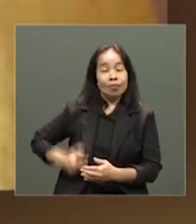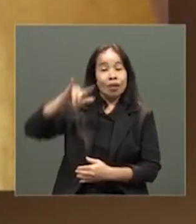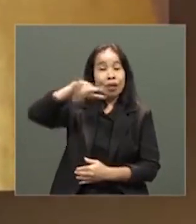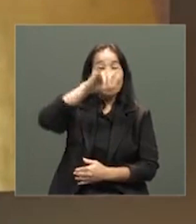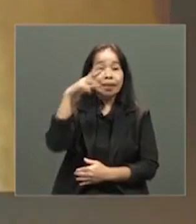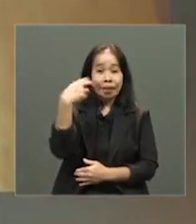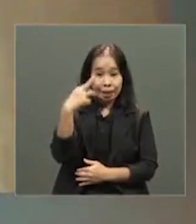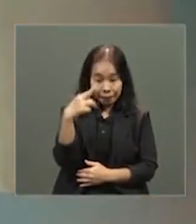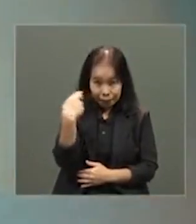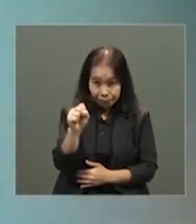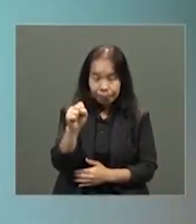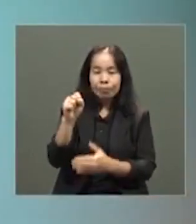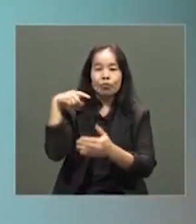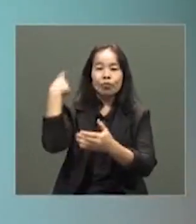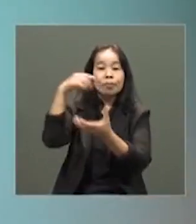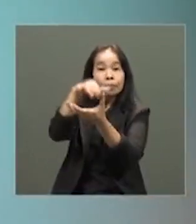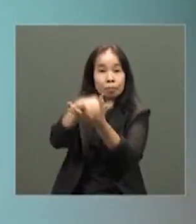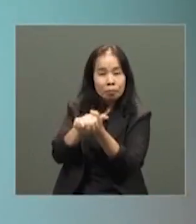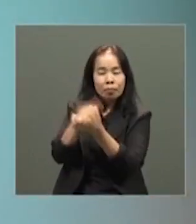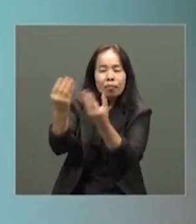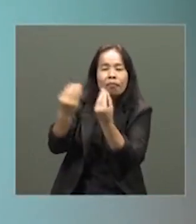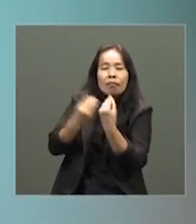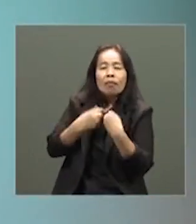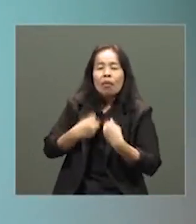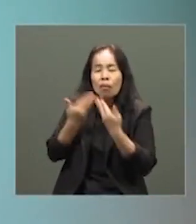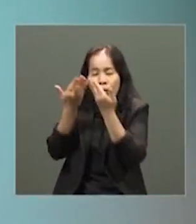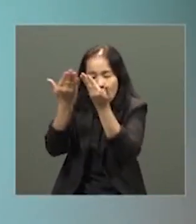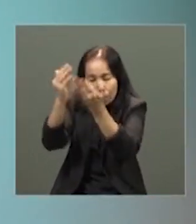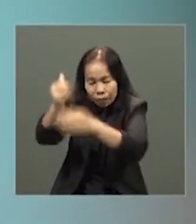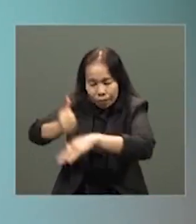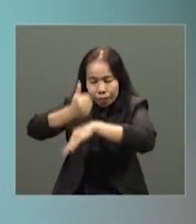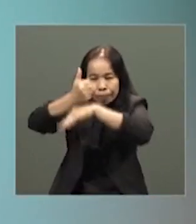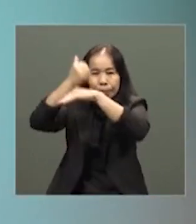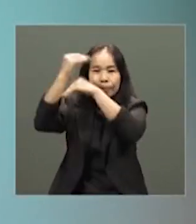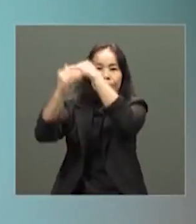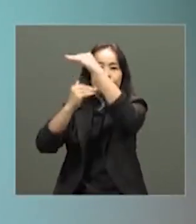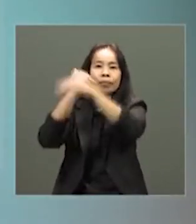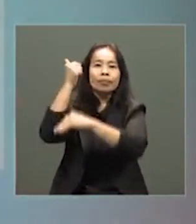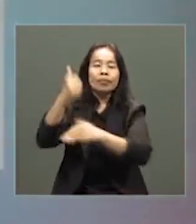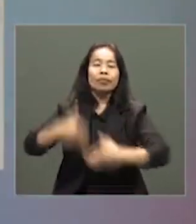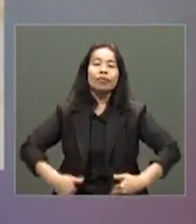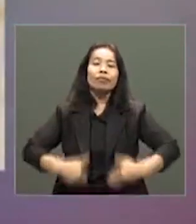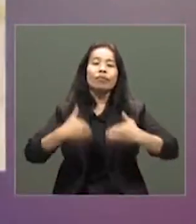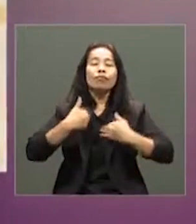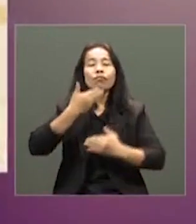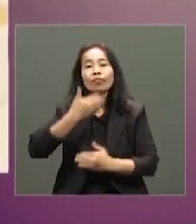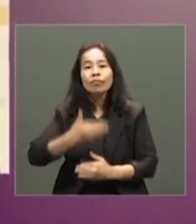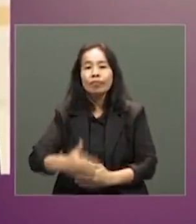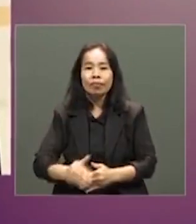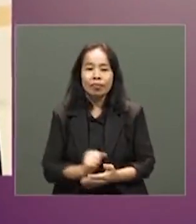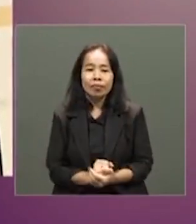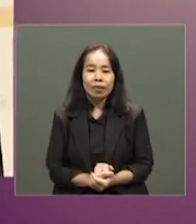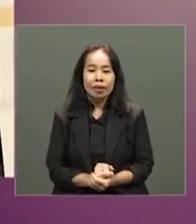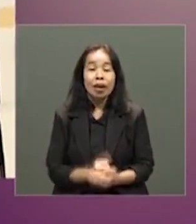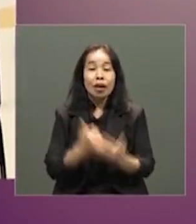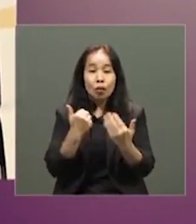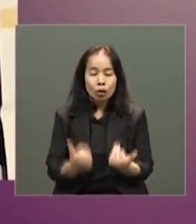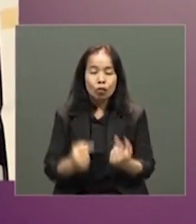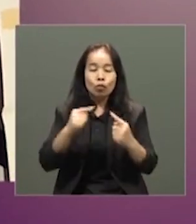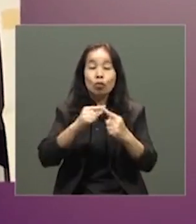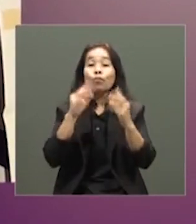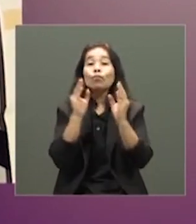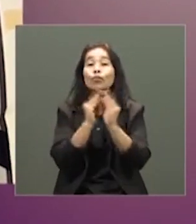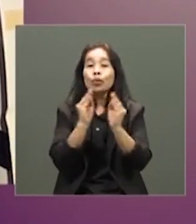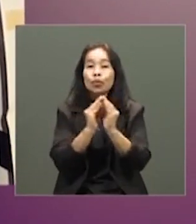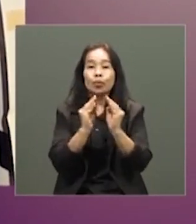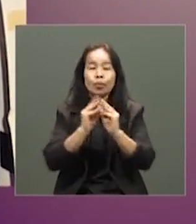การณ์ดีขึ้นจะต้องมั่นใจว่าดีขึ้นเพราะเราเข้มแข็งและช่วยกันป้องกันขณะที่ประเทศใกล้เคียงยอดผู้ติดเชื้อเ